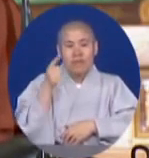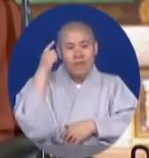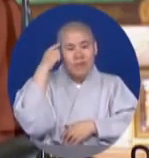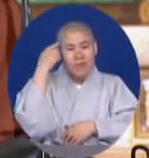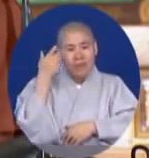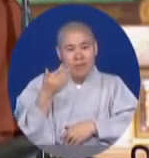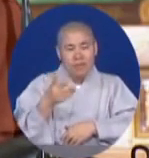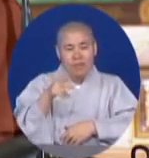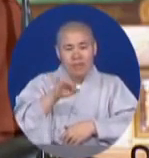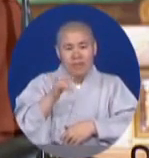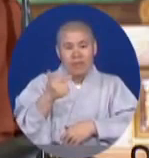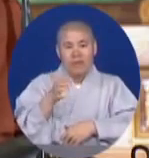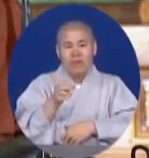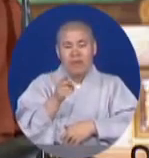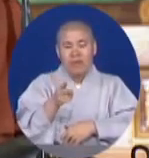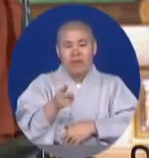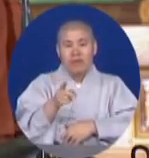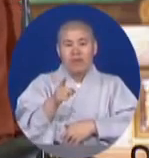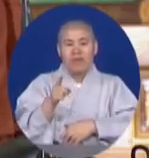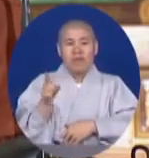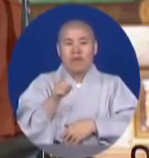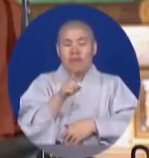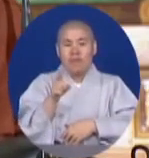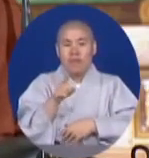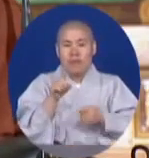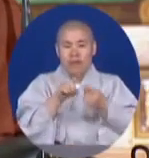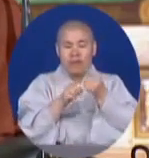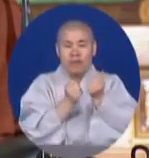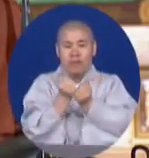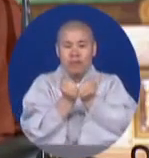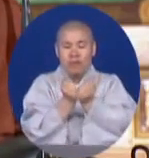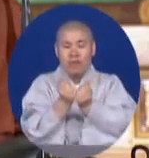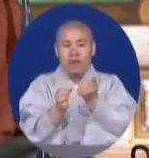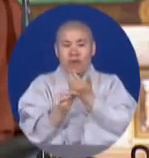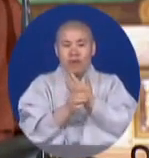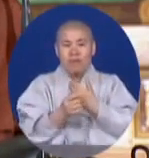이게 뭐 진여가 뭐다 이렇게 설명하는 건 학습이에요.